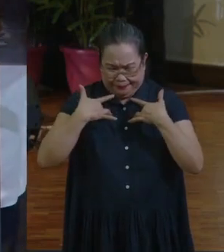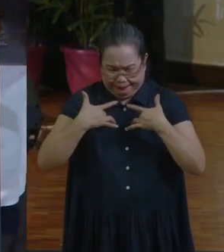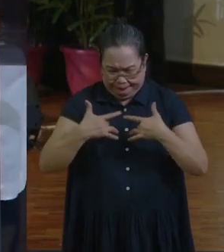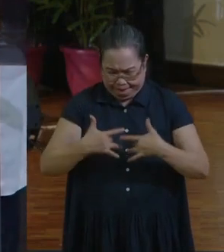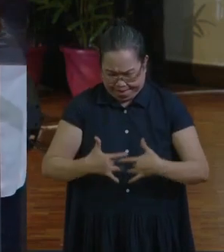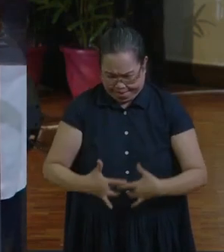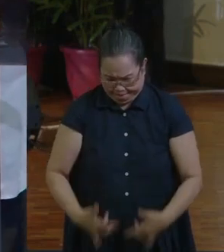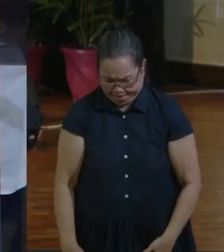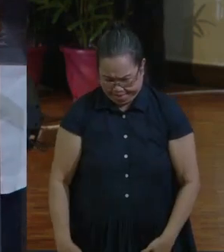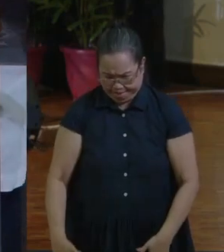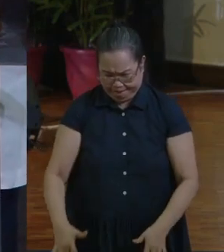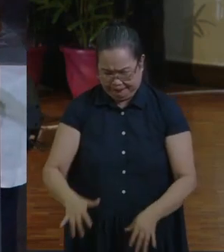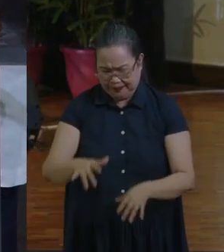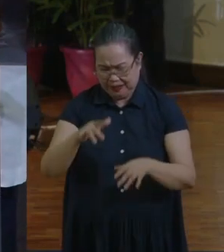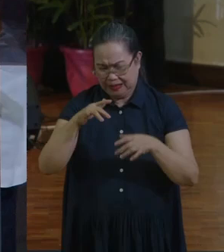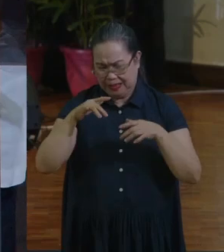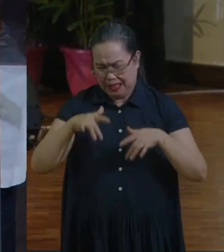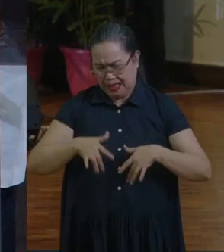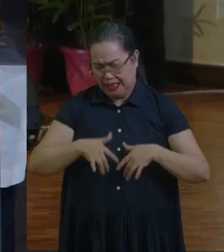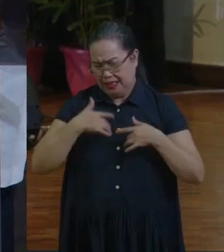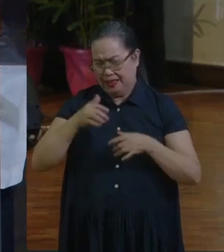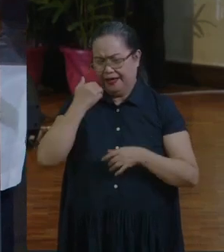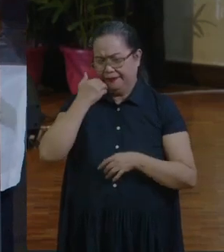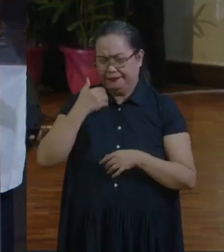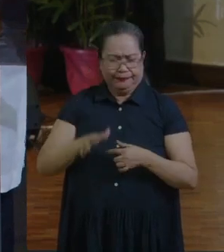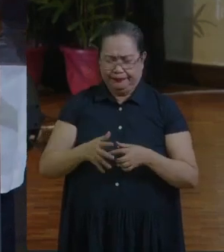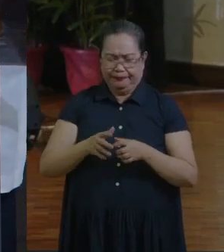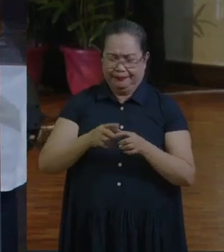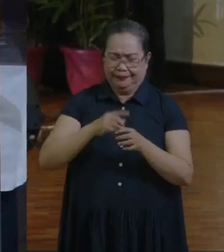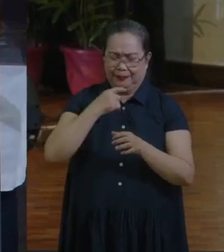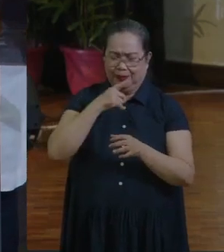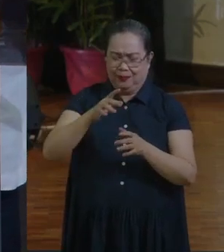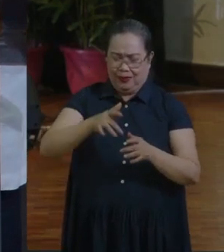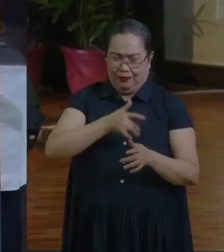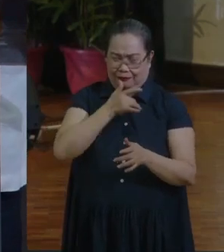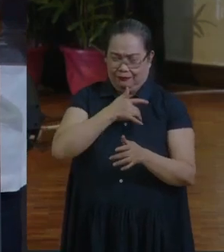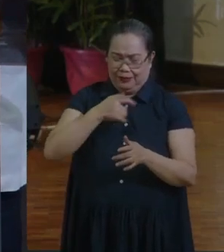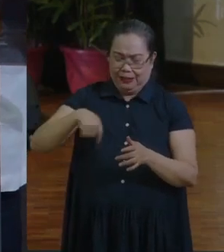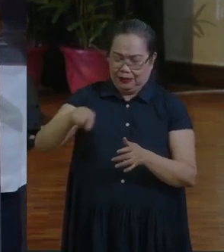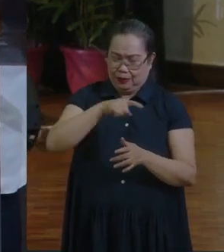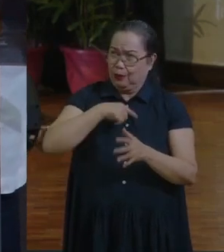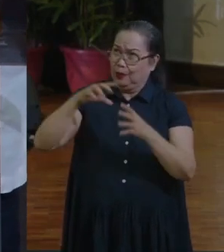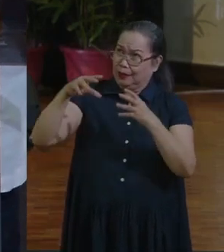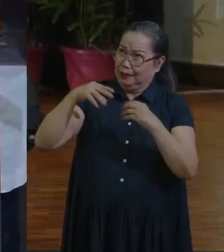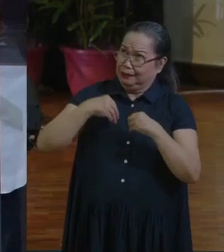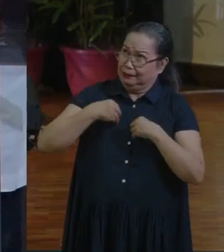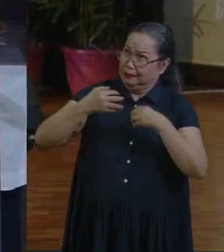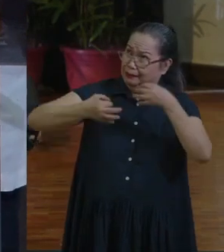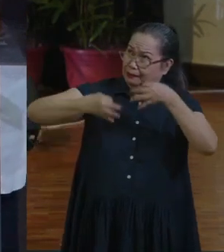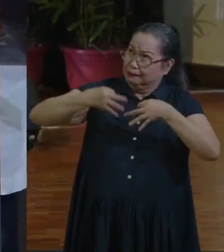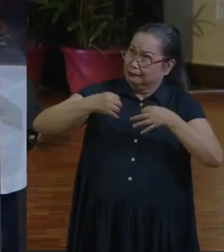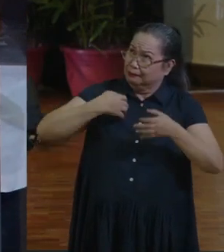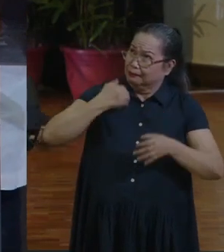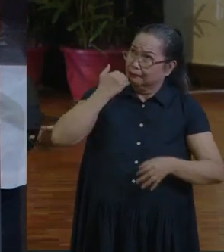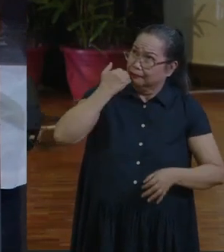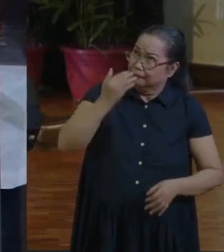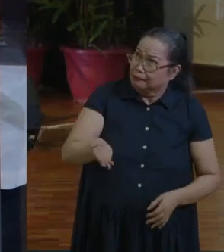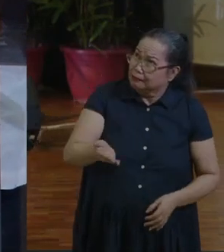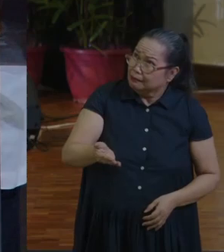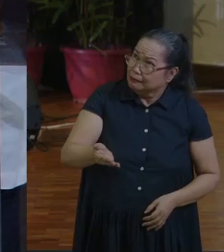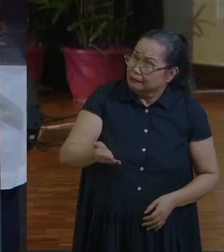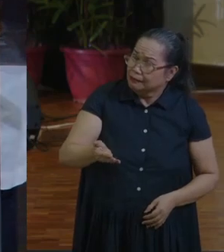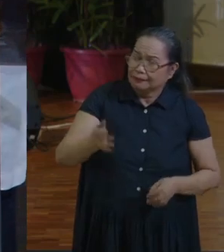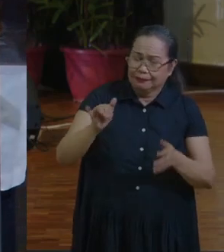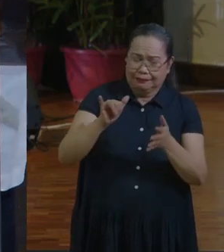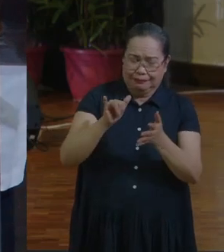of life itself. Indeed, we felt that we had received the sentence of death,